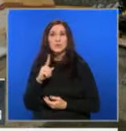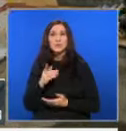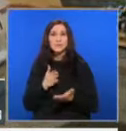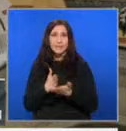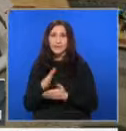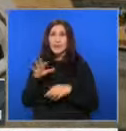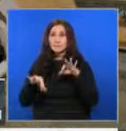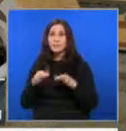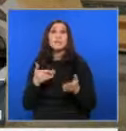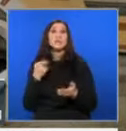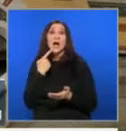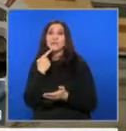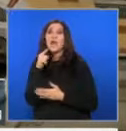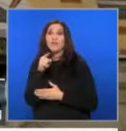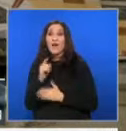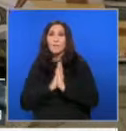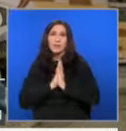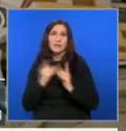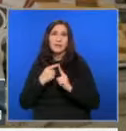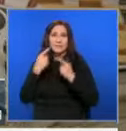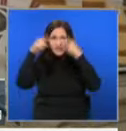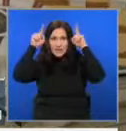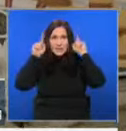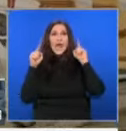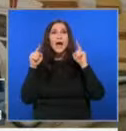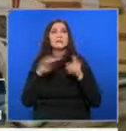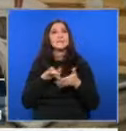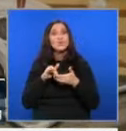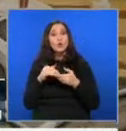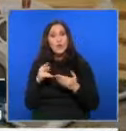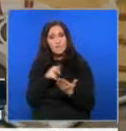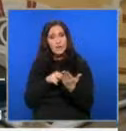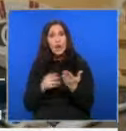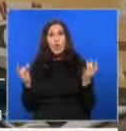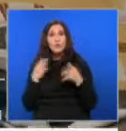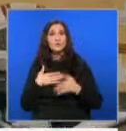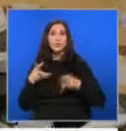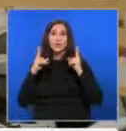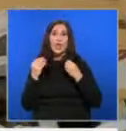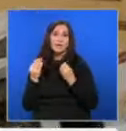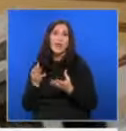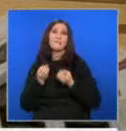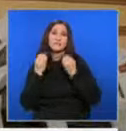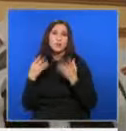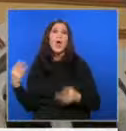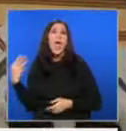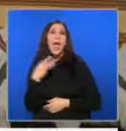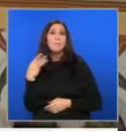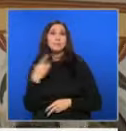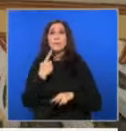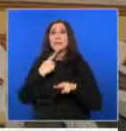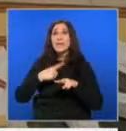Затова ние апелираме към Светия Синод да преразгледа своето решение и да даде възможност на епископ